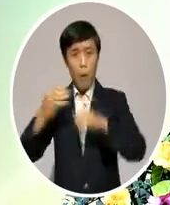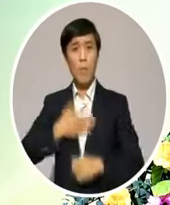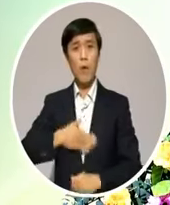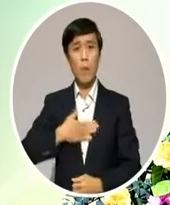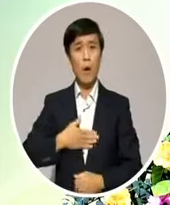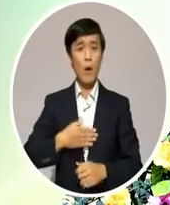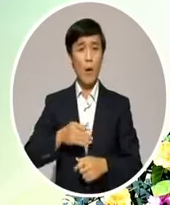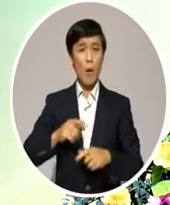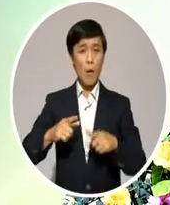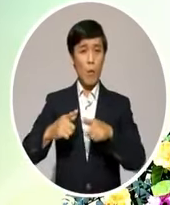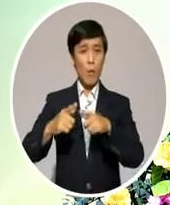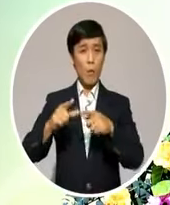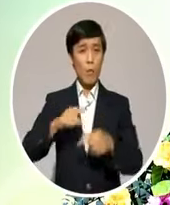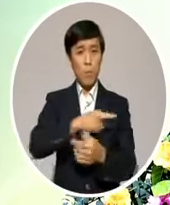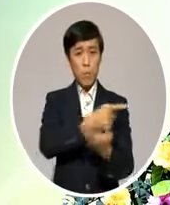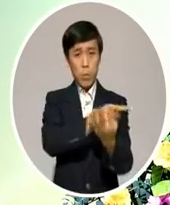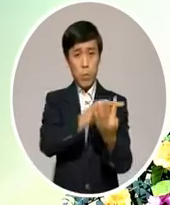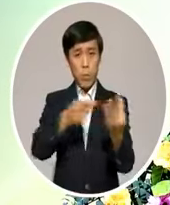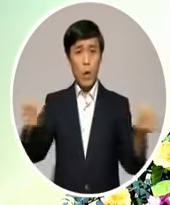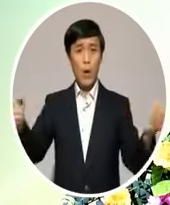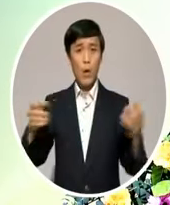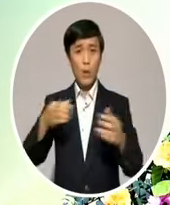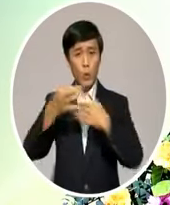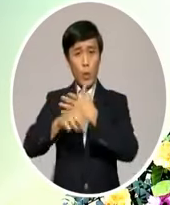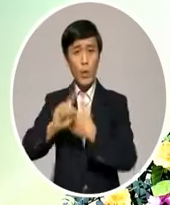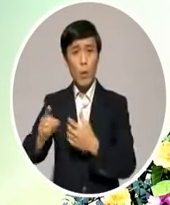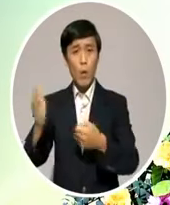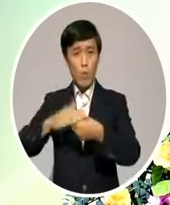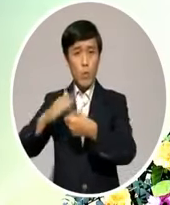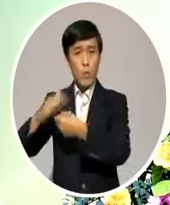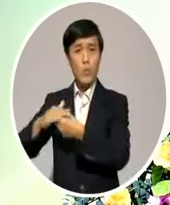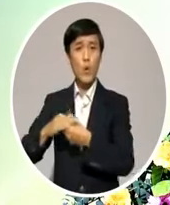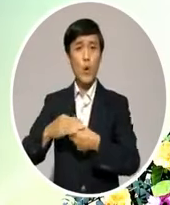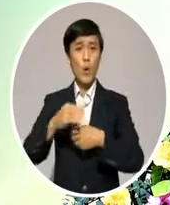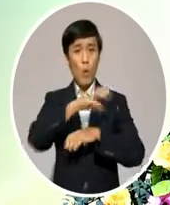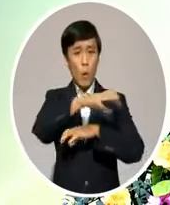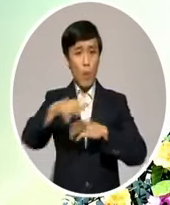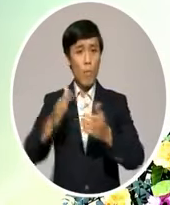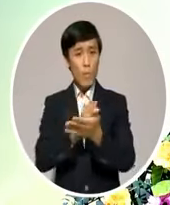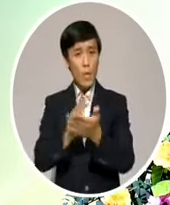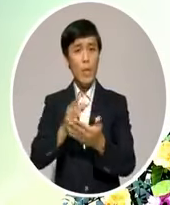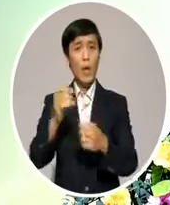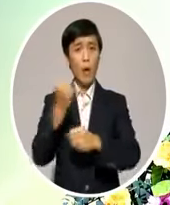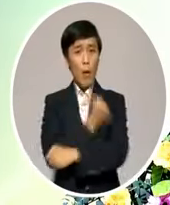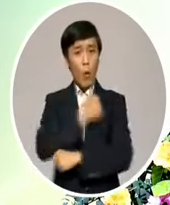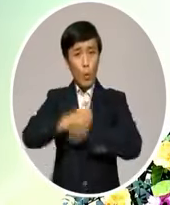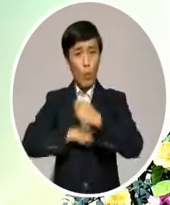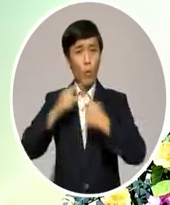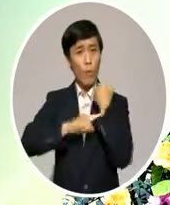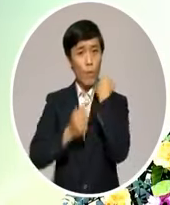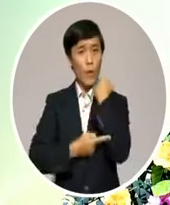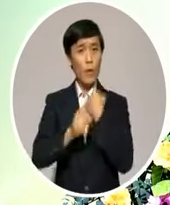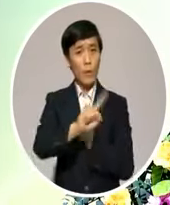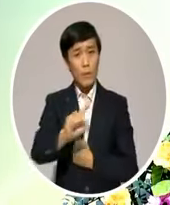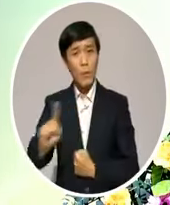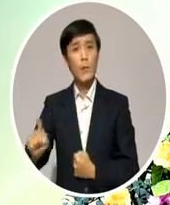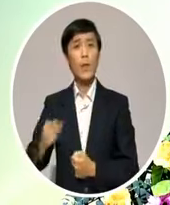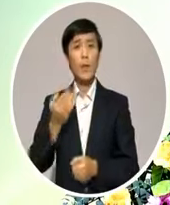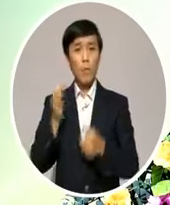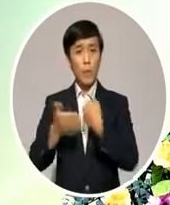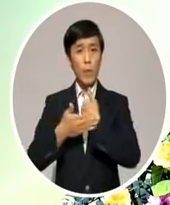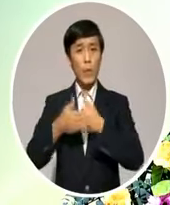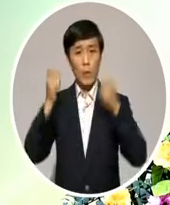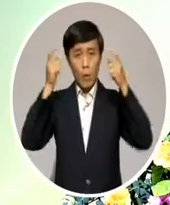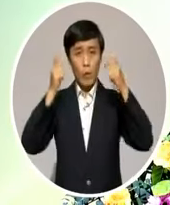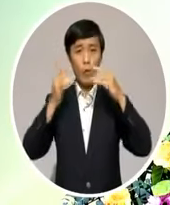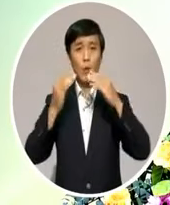全面性的来解决他们五缺的问题，甚至环评等等这些相关劳动法令的这些问题，让我们高雄能够成为一个适